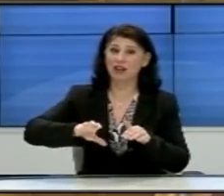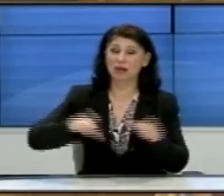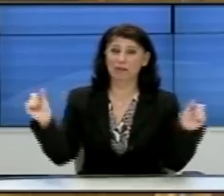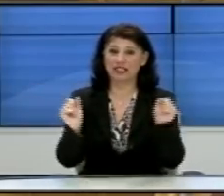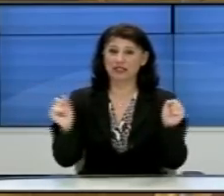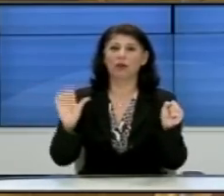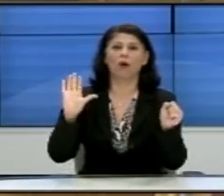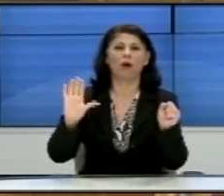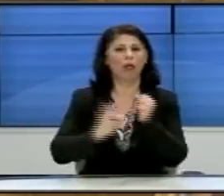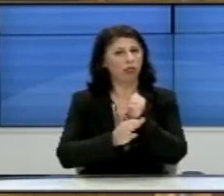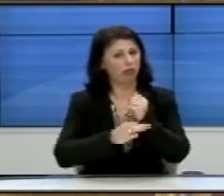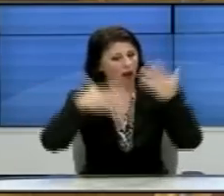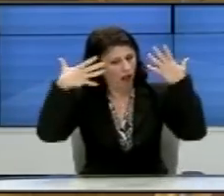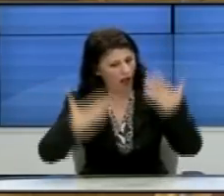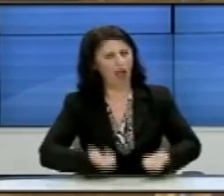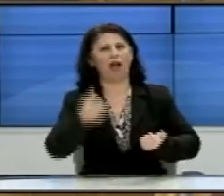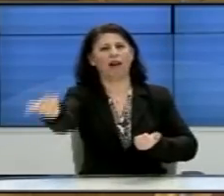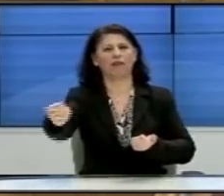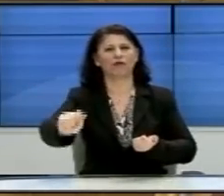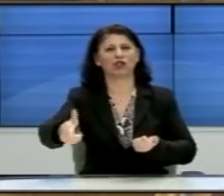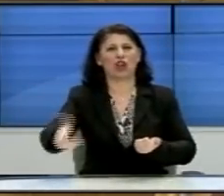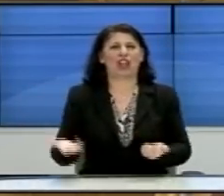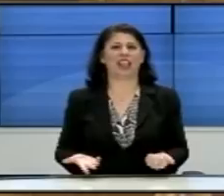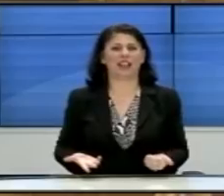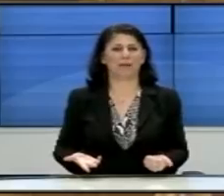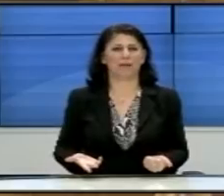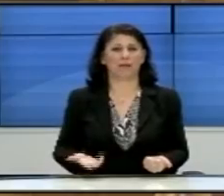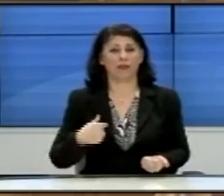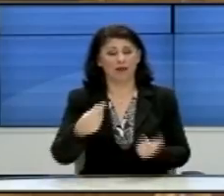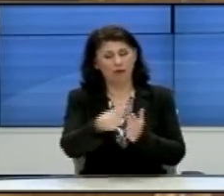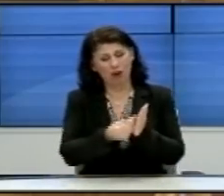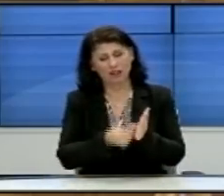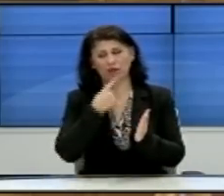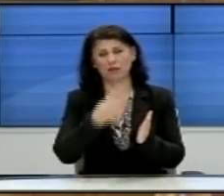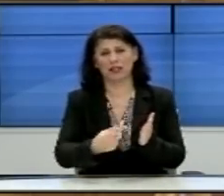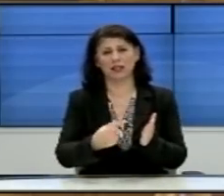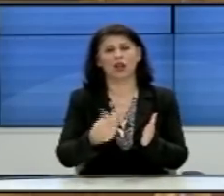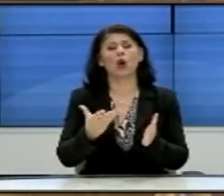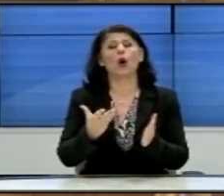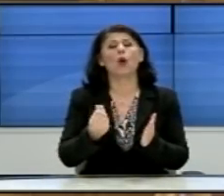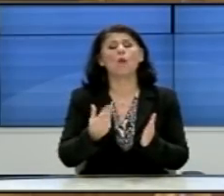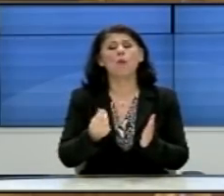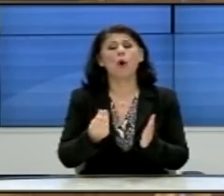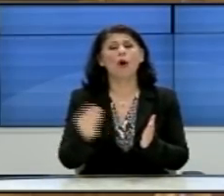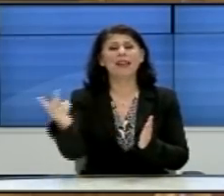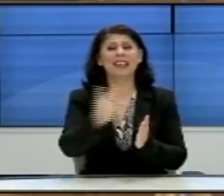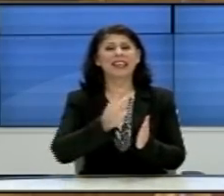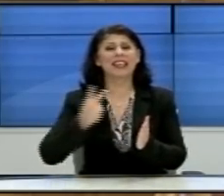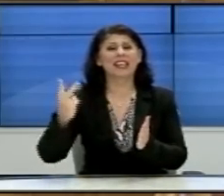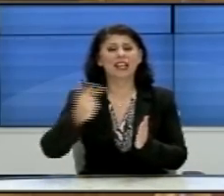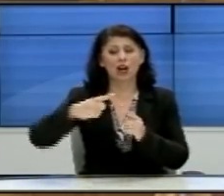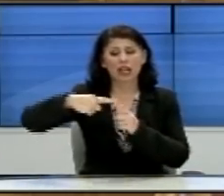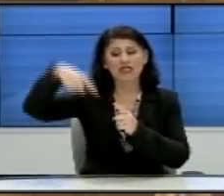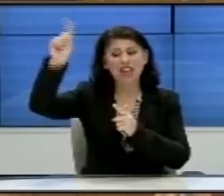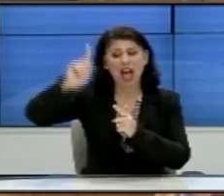και μιλάμε για τους ψυκτικούς πάλι, λέτε και ξαναλέτε ότι υπάρχουν πολλοί κοινωνικοί ανελκυστήρες της εκπαίδευσης